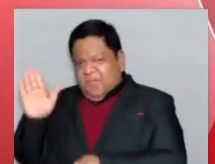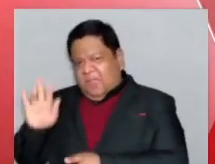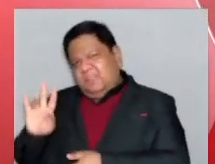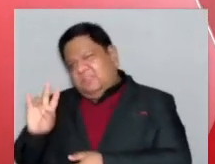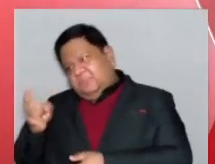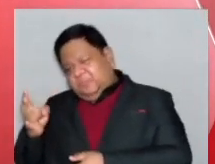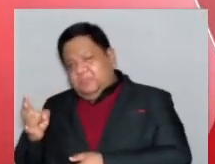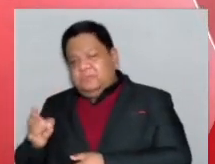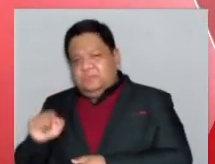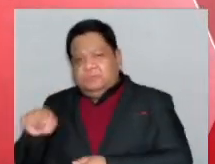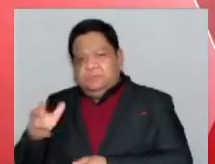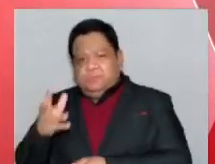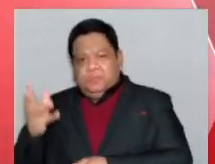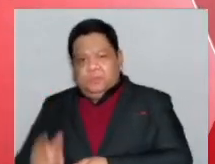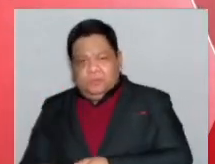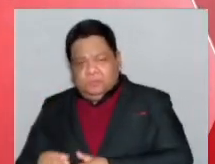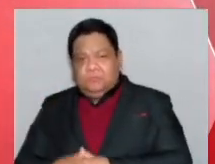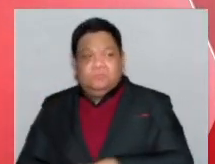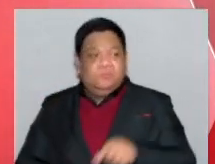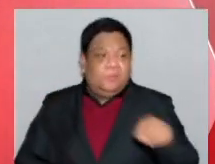medyo mababa.